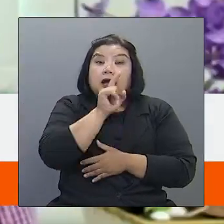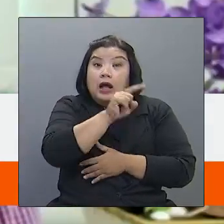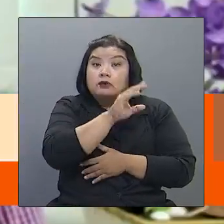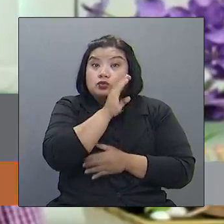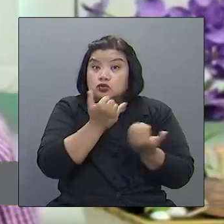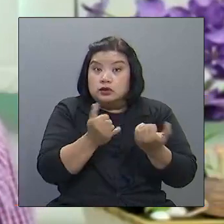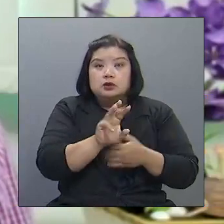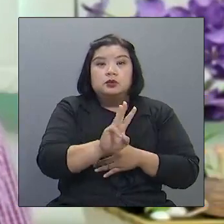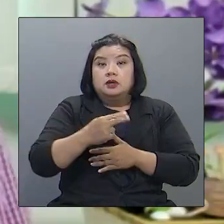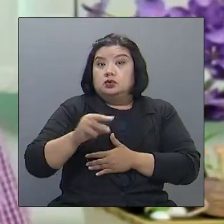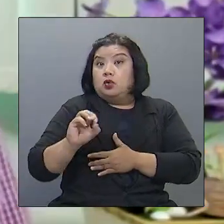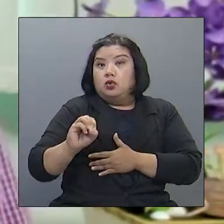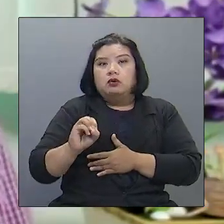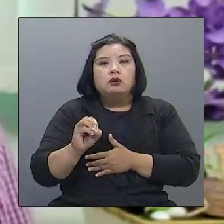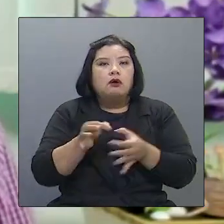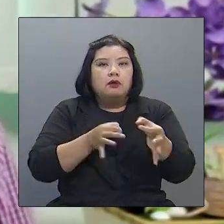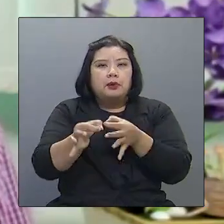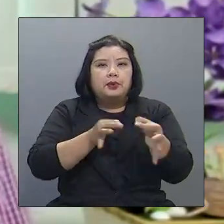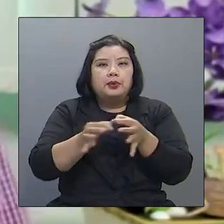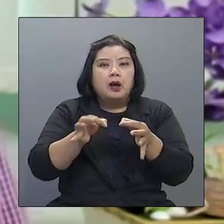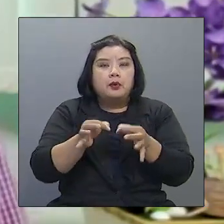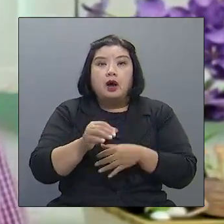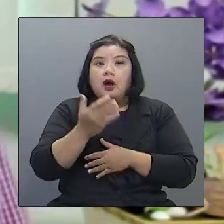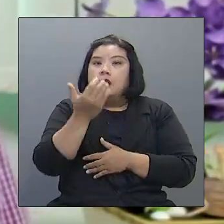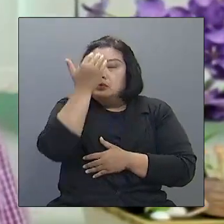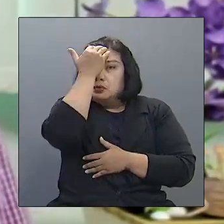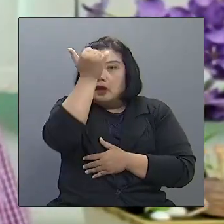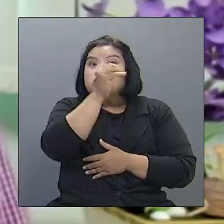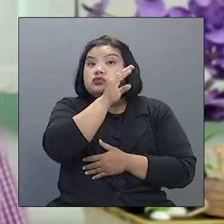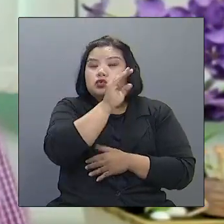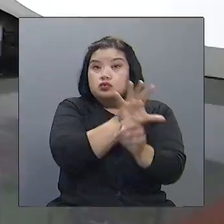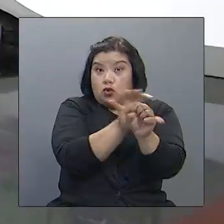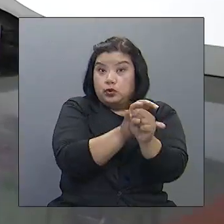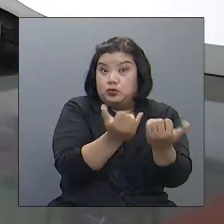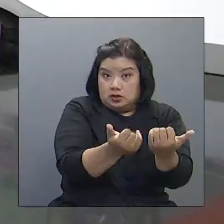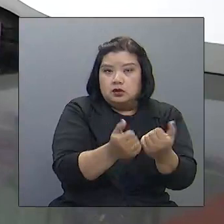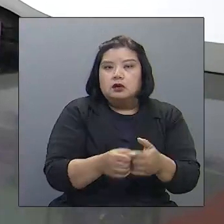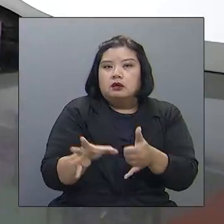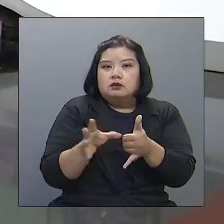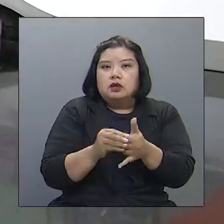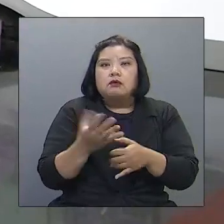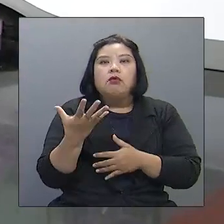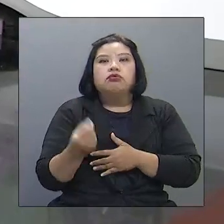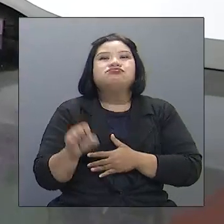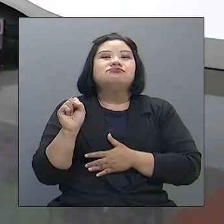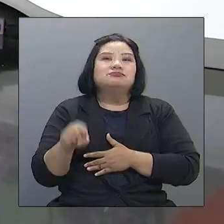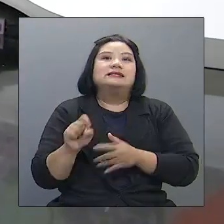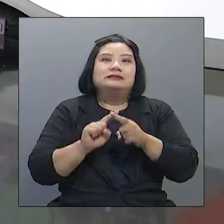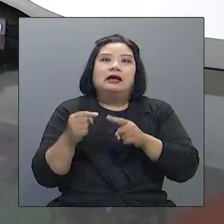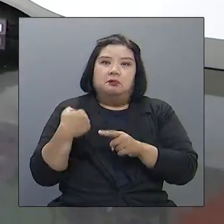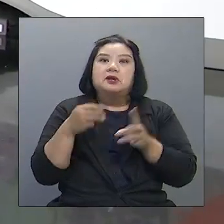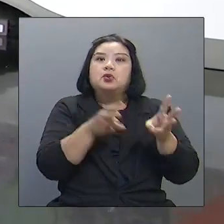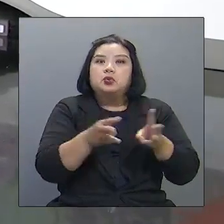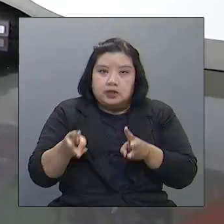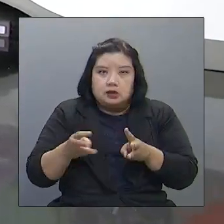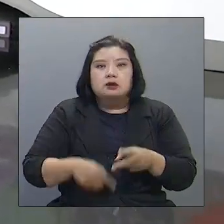อนามัยโลกออกมาพูดล่าสุดนะคะก็บอกว่าจริงๆโอเคแหละโควิดเนี่ยมันคลี่คลายลงไปแต่เรามีทางสองแพร่งก็คือสิ่งที่เ